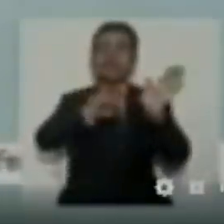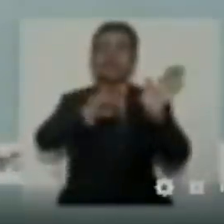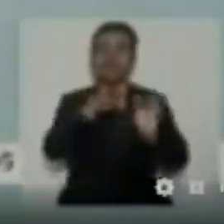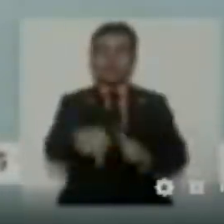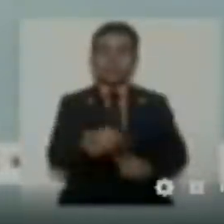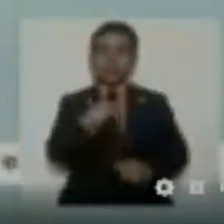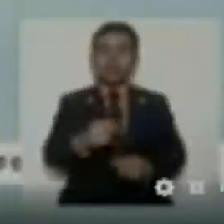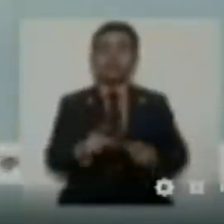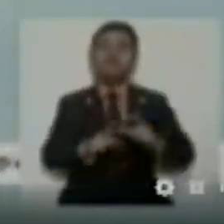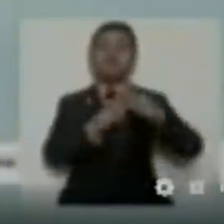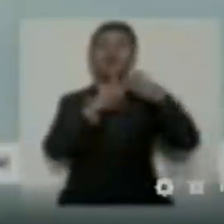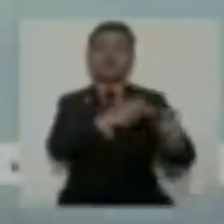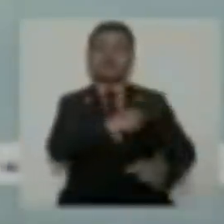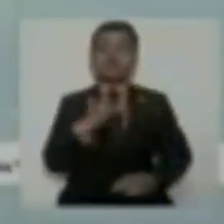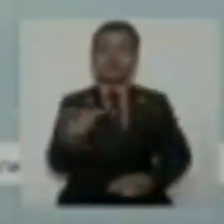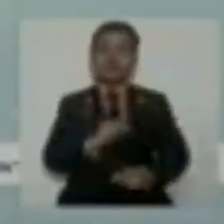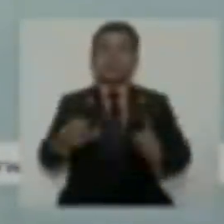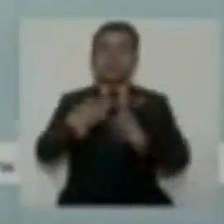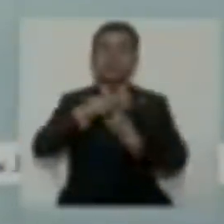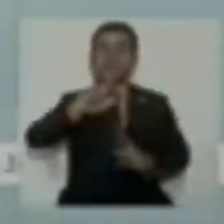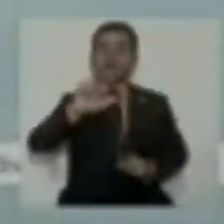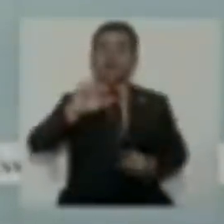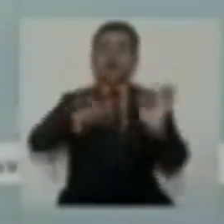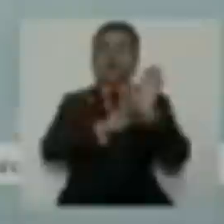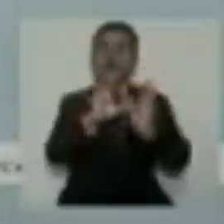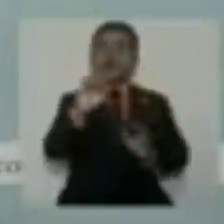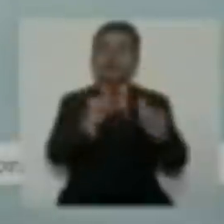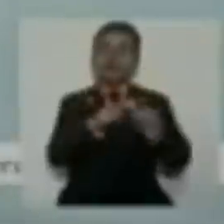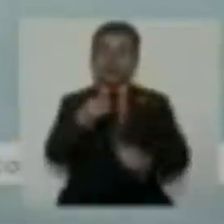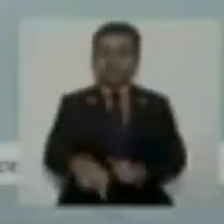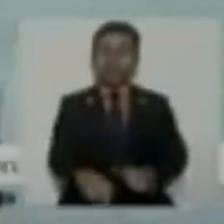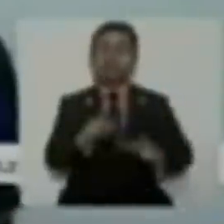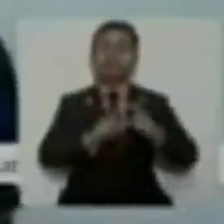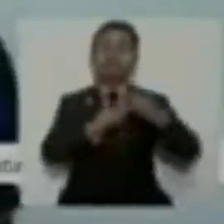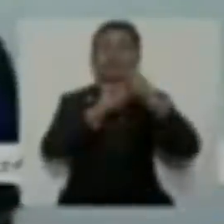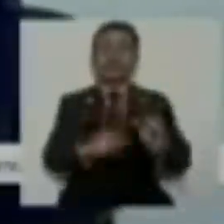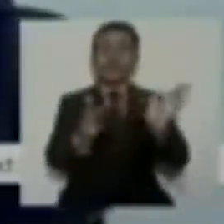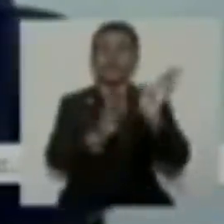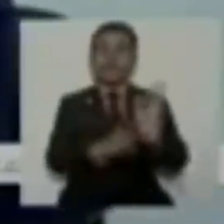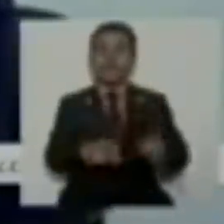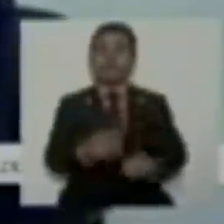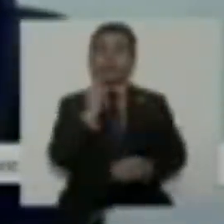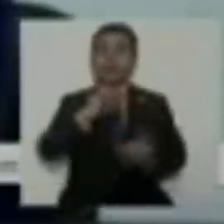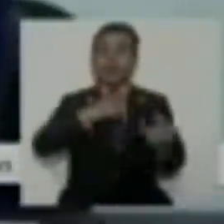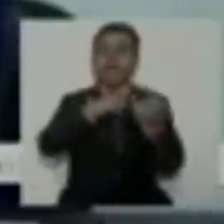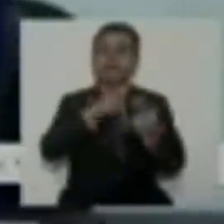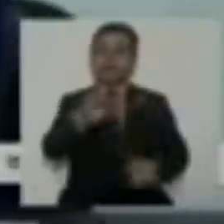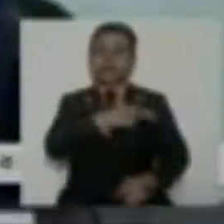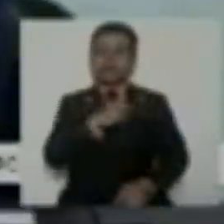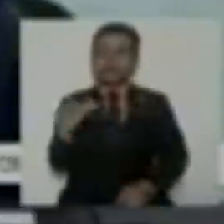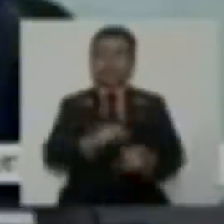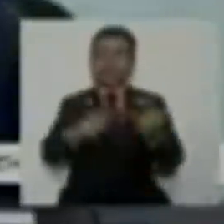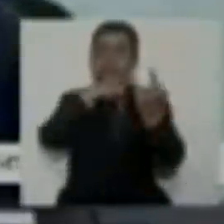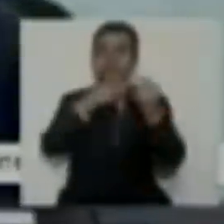পরিচালক এমআইএস ডক্টর হাবিবুর রহমান, লিংক পড়াইলেন কেন? আমি প্রথমেই মাইক্রোফোন হস্তান্তর করছি মাননীয়